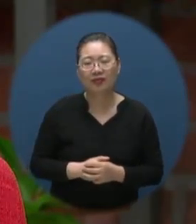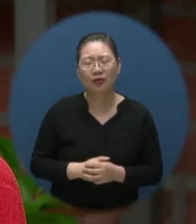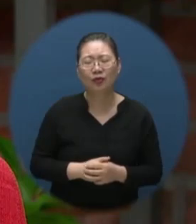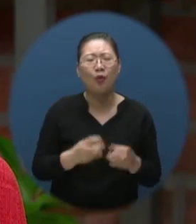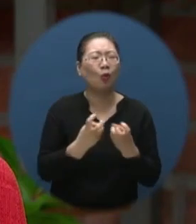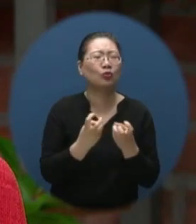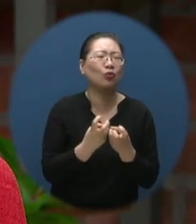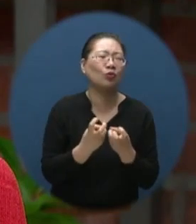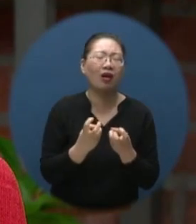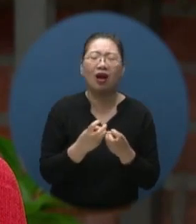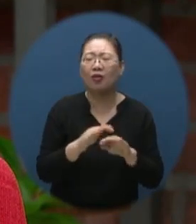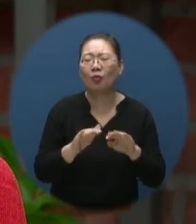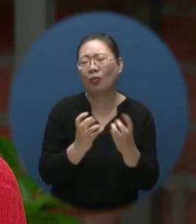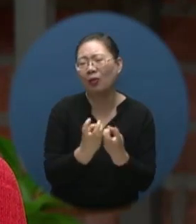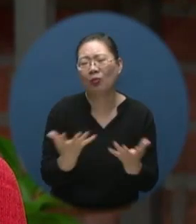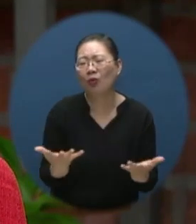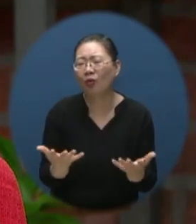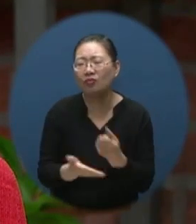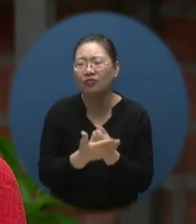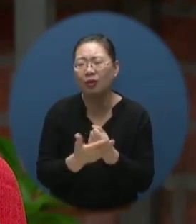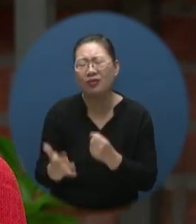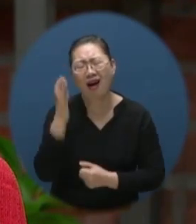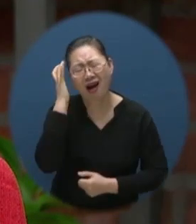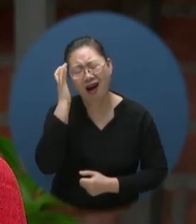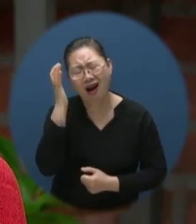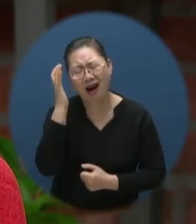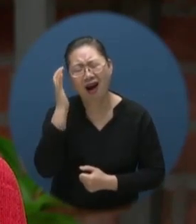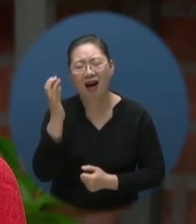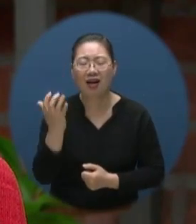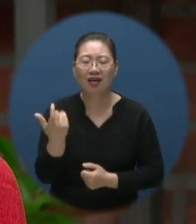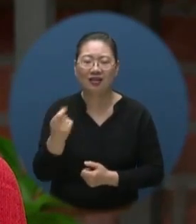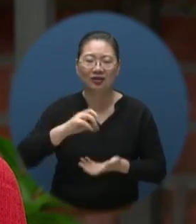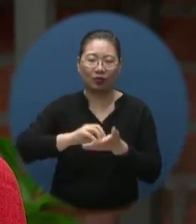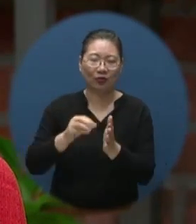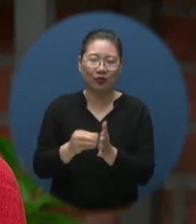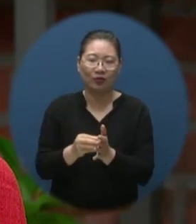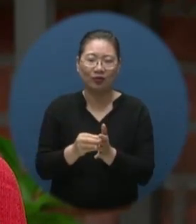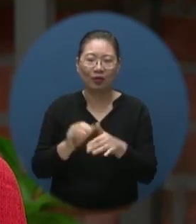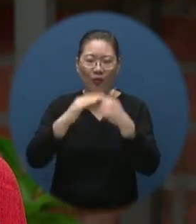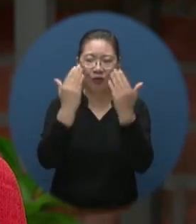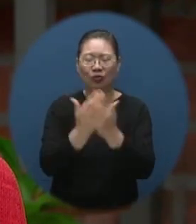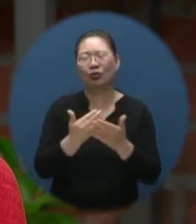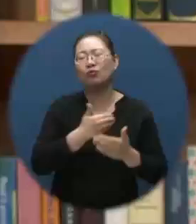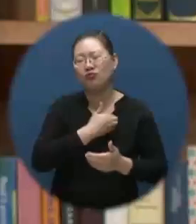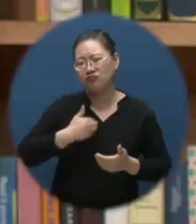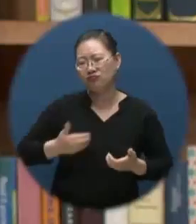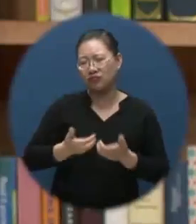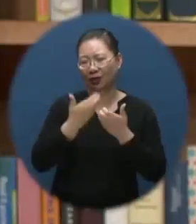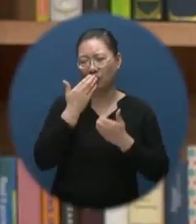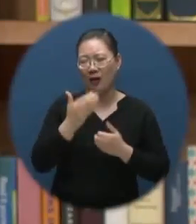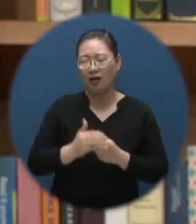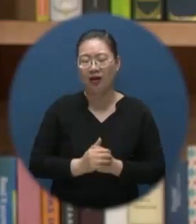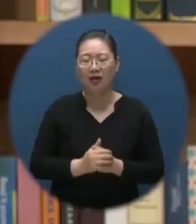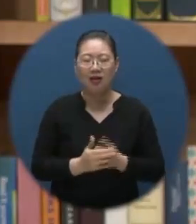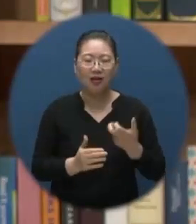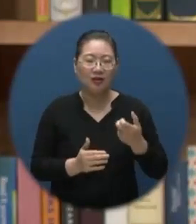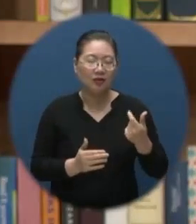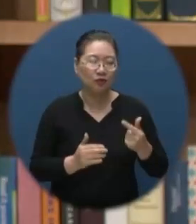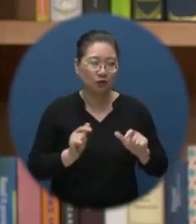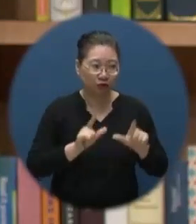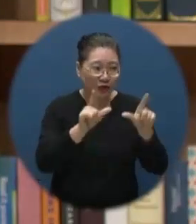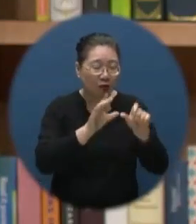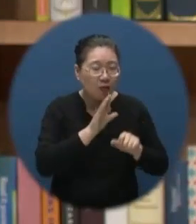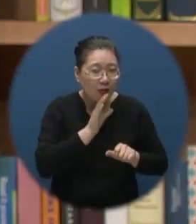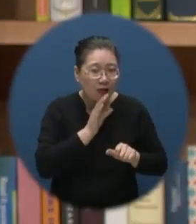처치곤란인 거예요, 보니까. 예. 그럴 정도로 그 나라는 모든 것이 풍부했습니다. 76년의 경우.